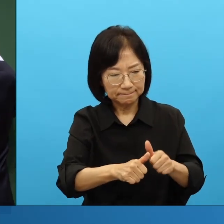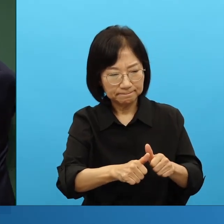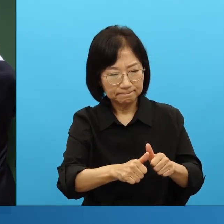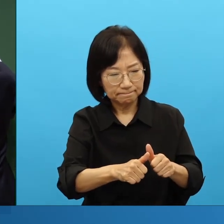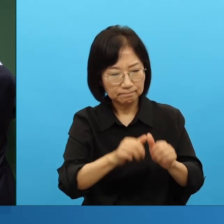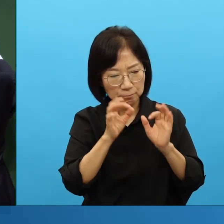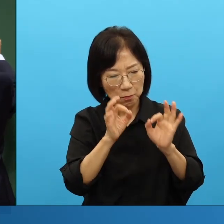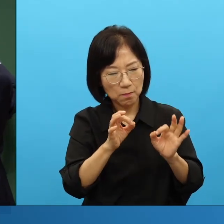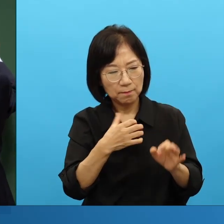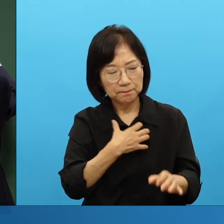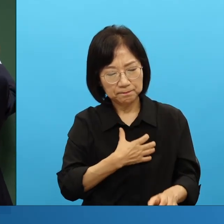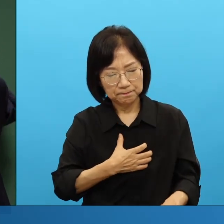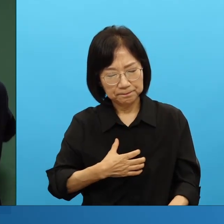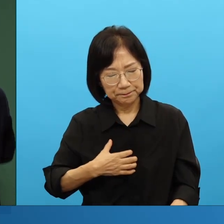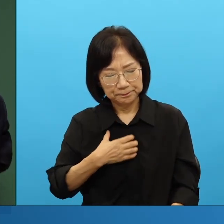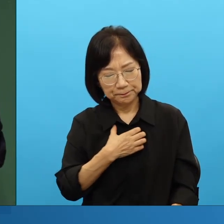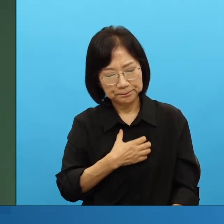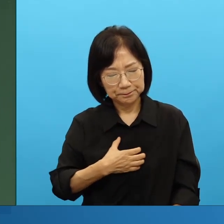我们应该为了我们的后代而忧愁。